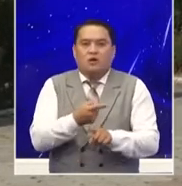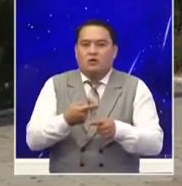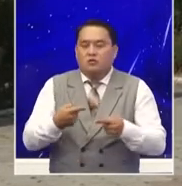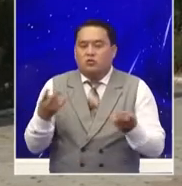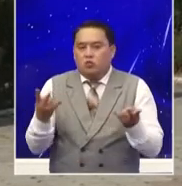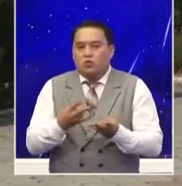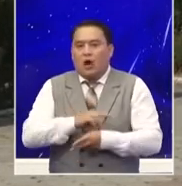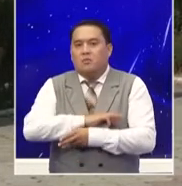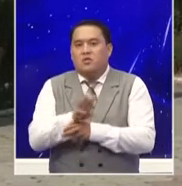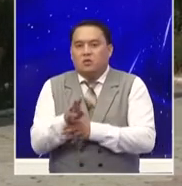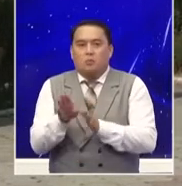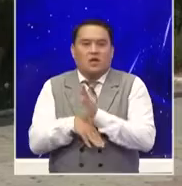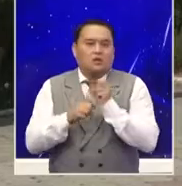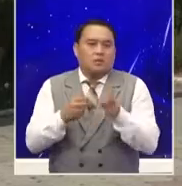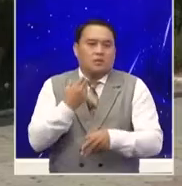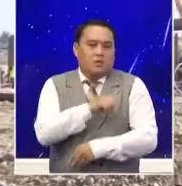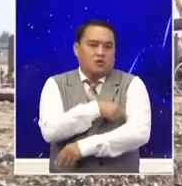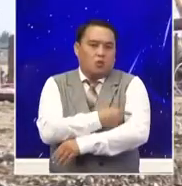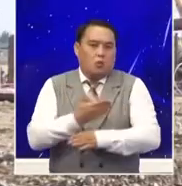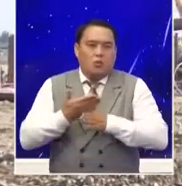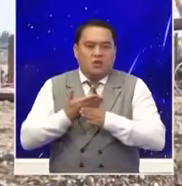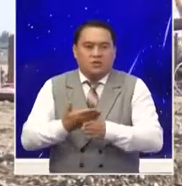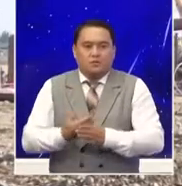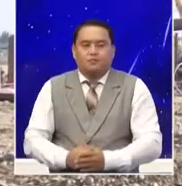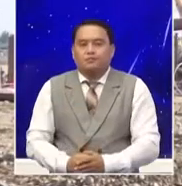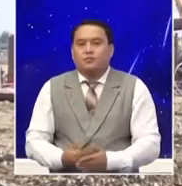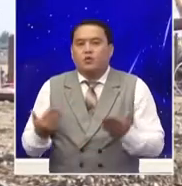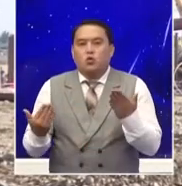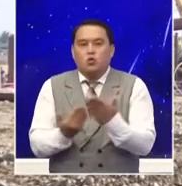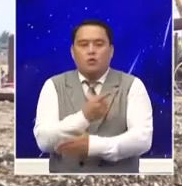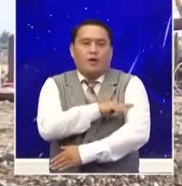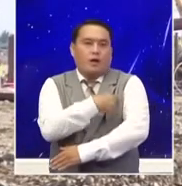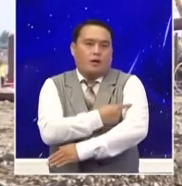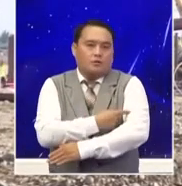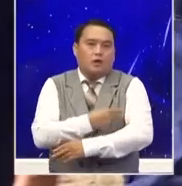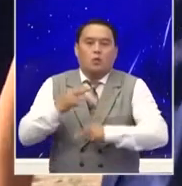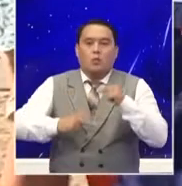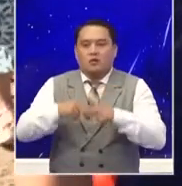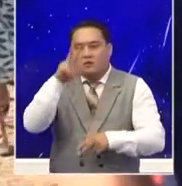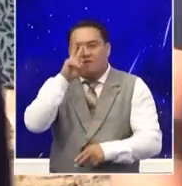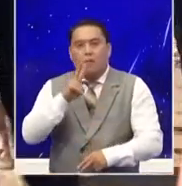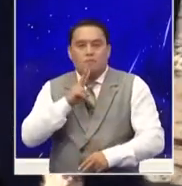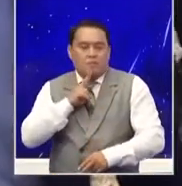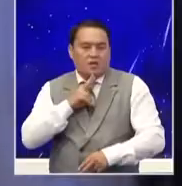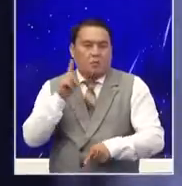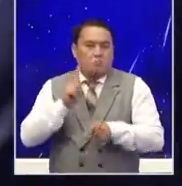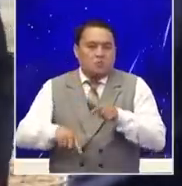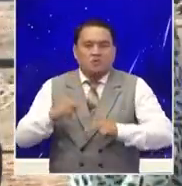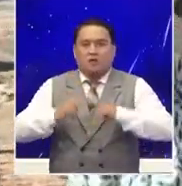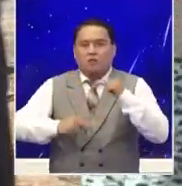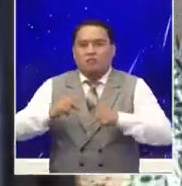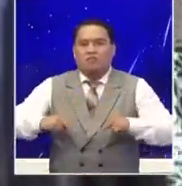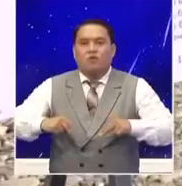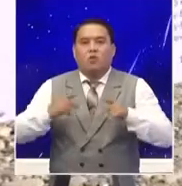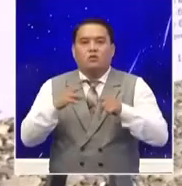для обеспечения безопасной и качественной медицинской помощи. А это современная инфекционная больница, которую построят за 2 месяца. Модульное быстровозводимое